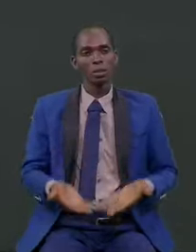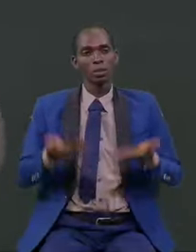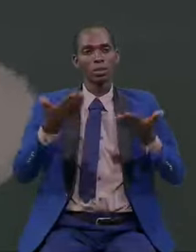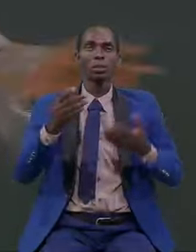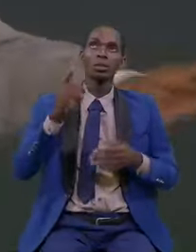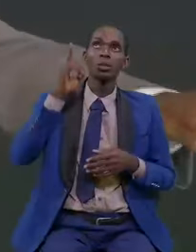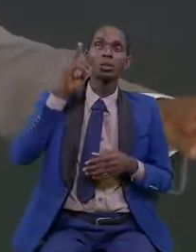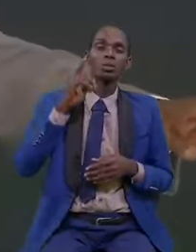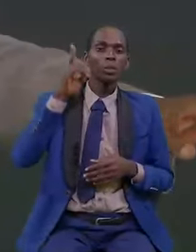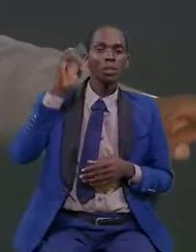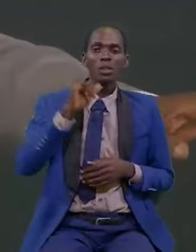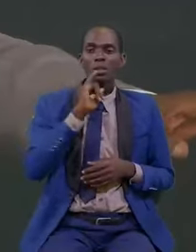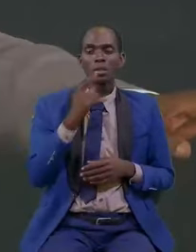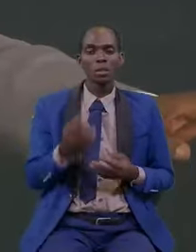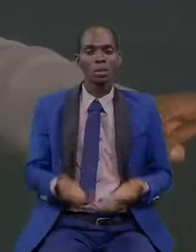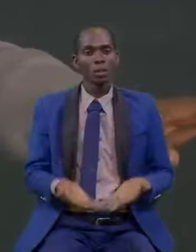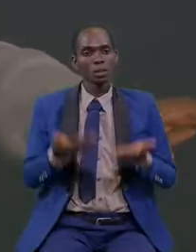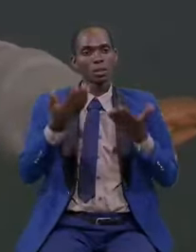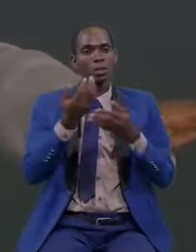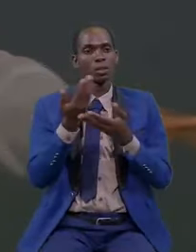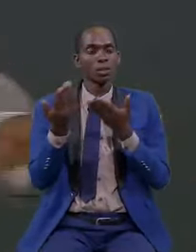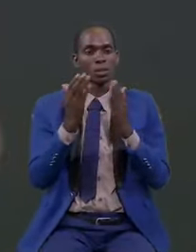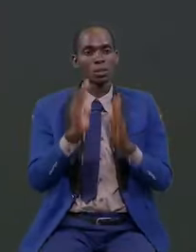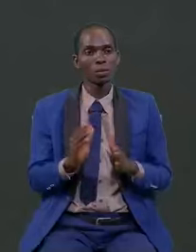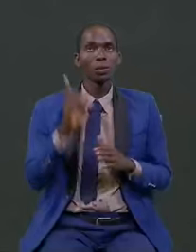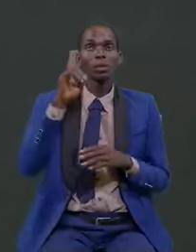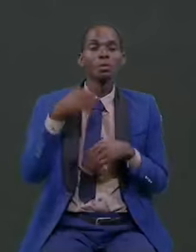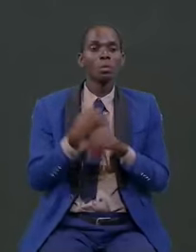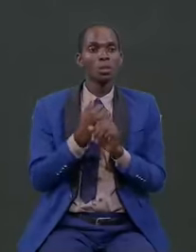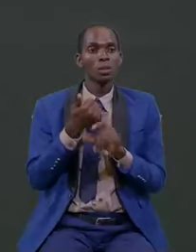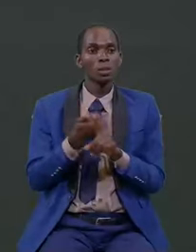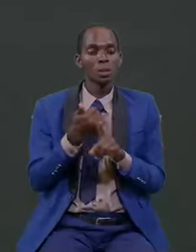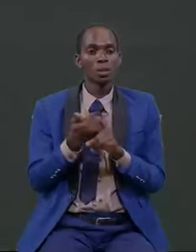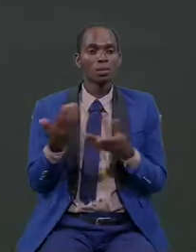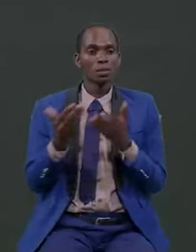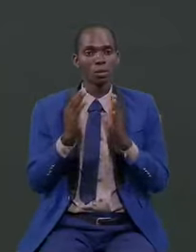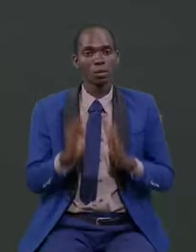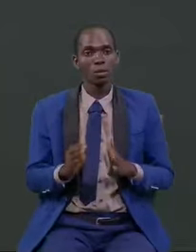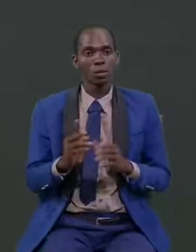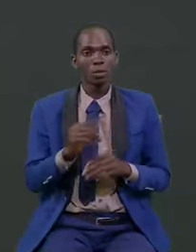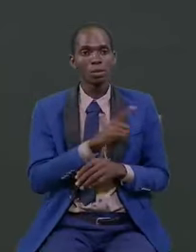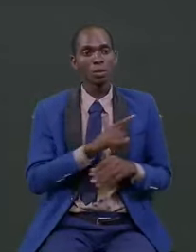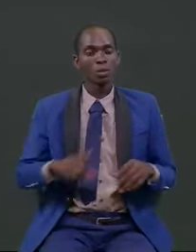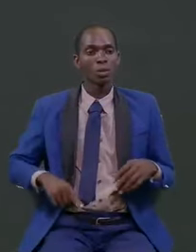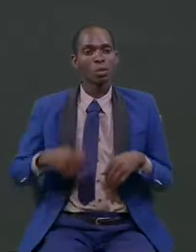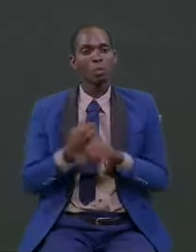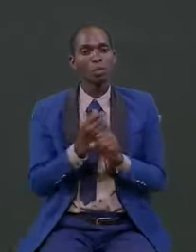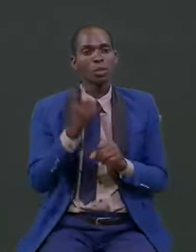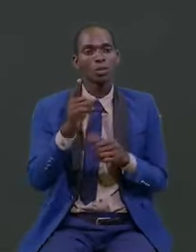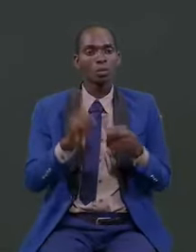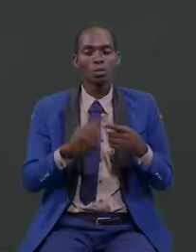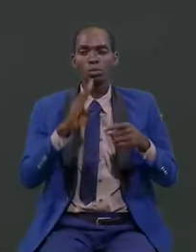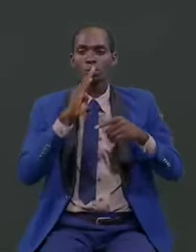Il est le serviteur élevé. Il s'est rendu serviteur. Le Seigneur a fait de